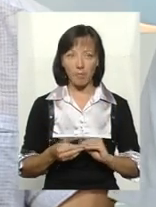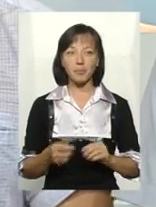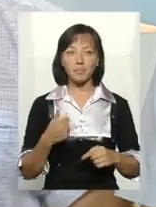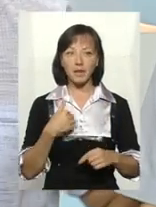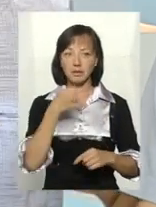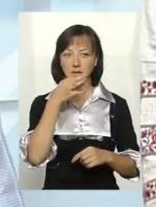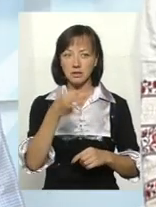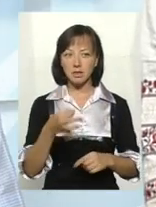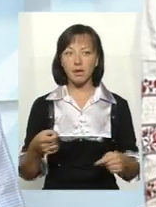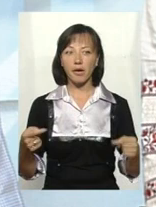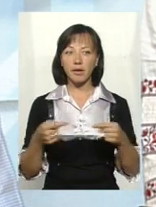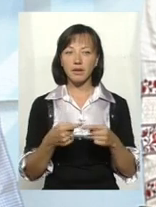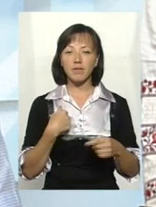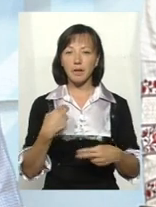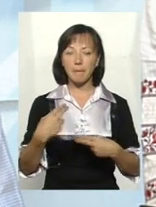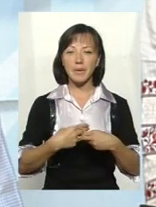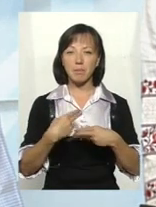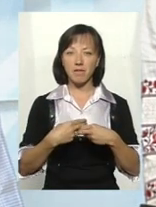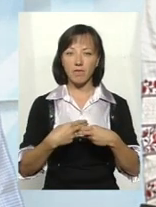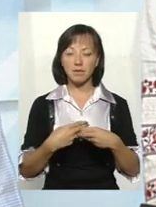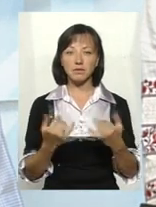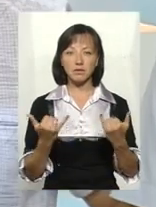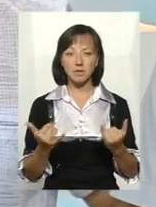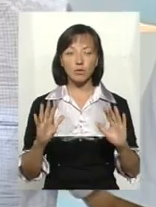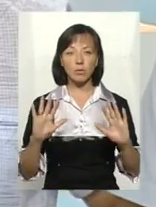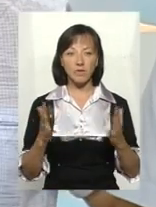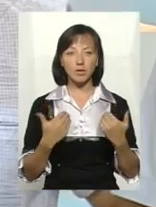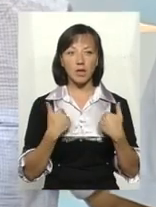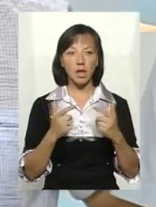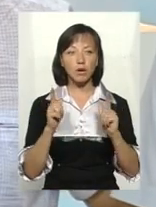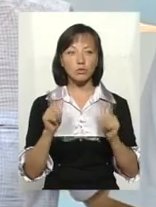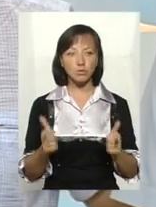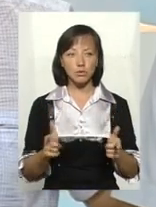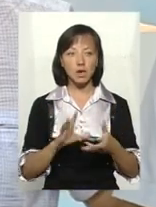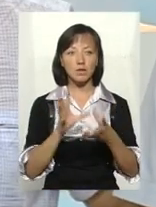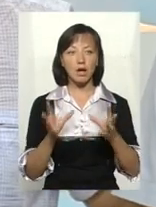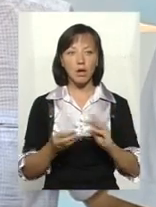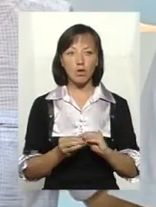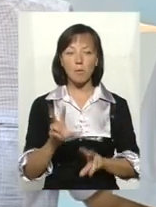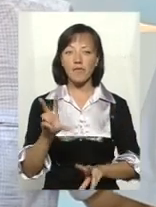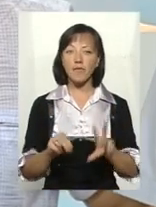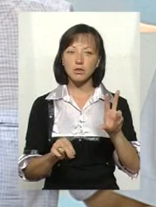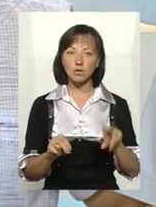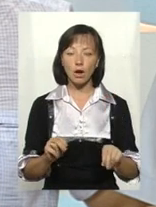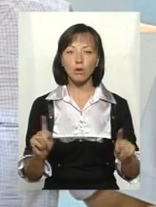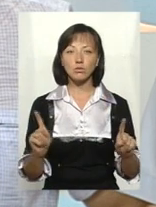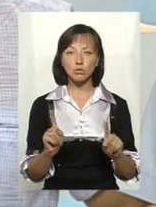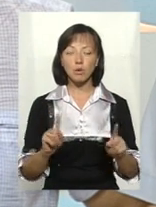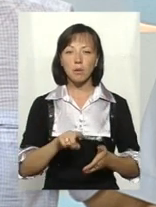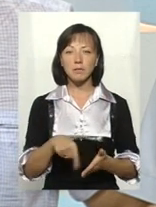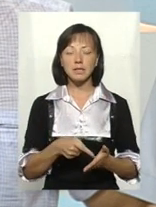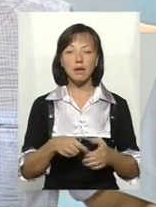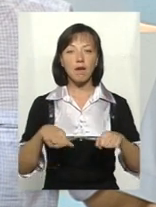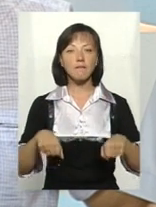чітко. Ви мене перебиваєте. В даному случаї я згоден, а загалом вважаю, що міська влада